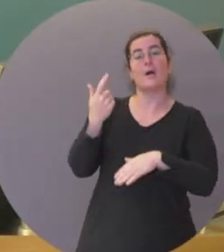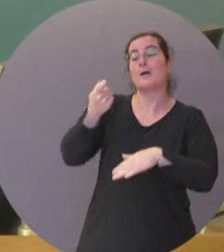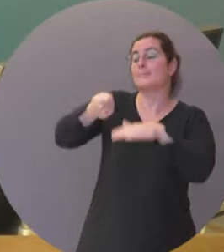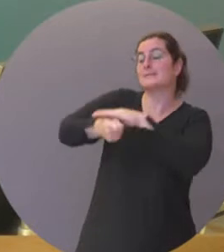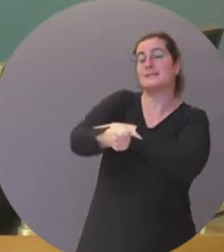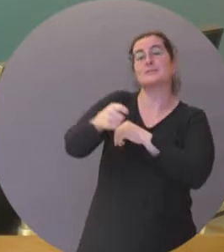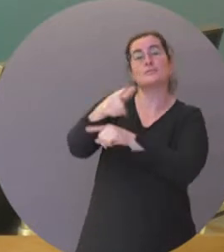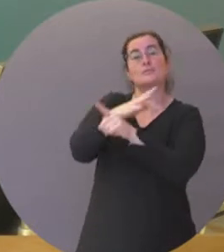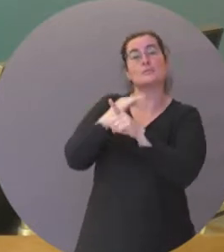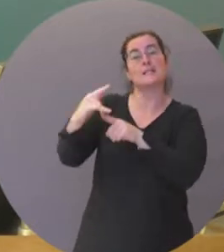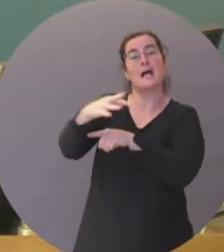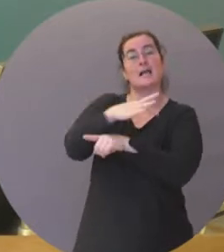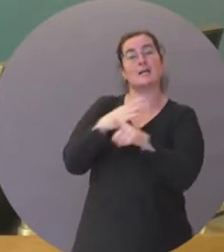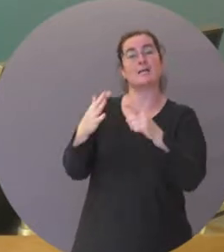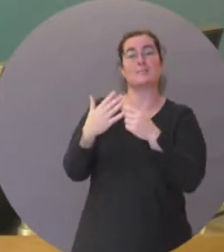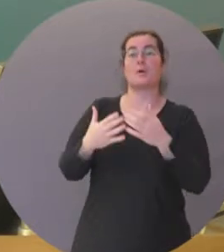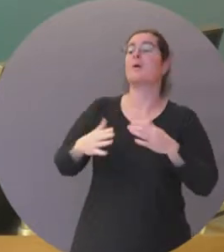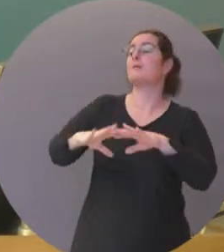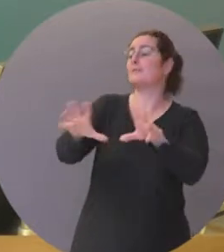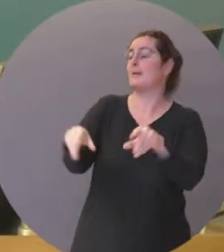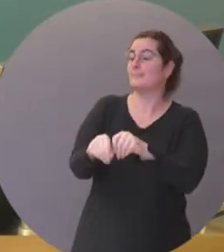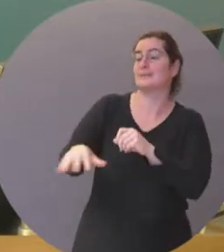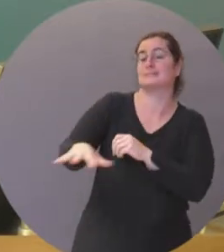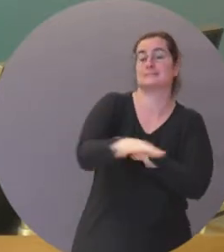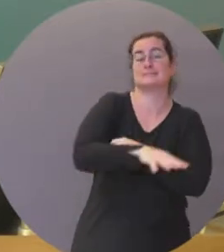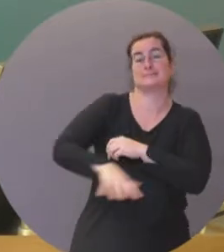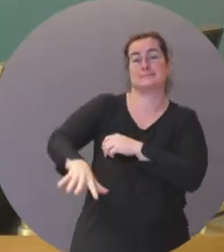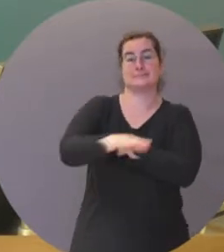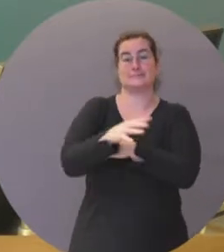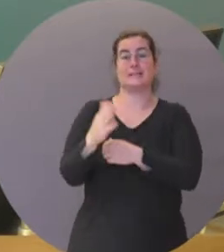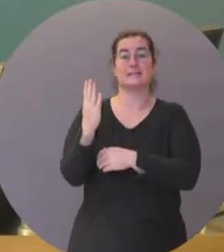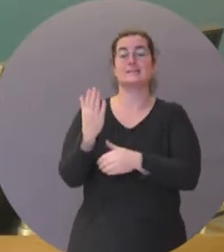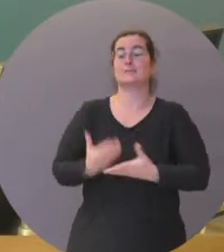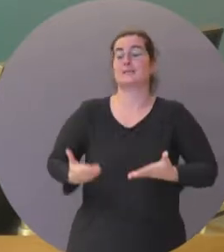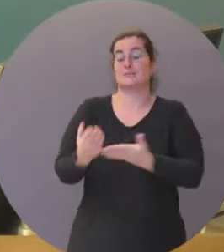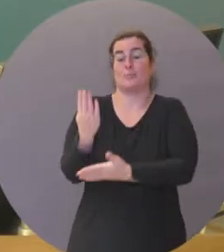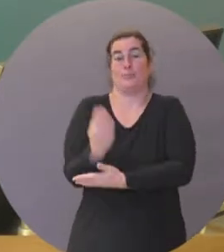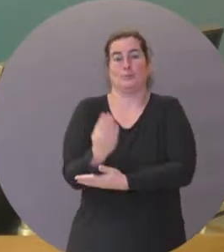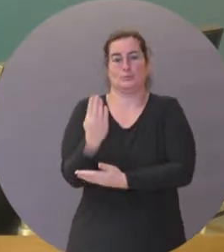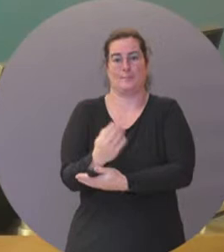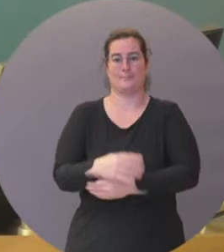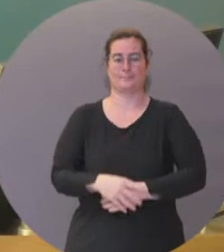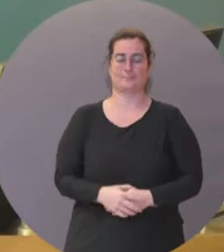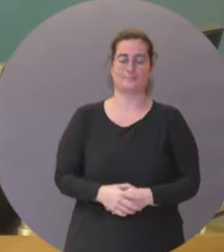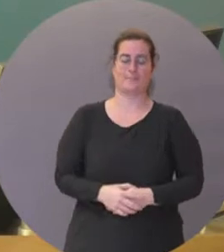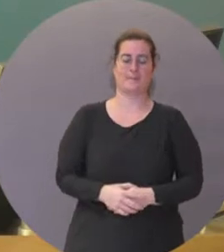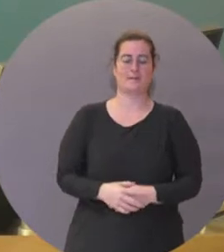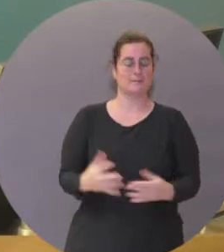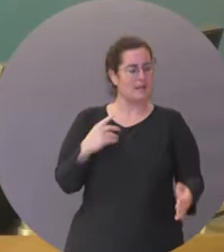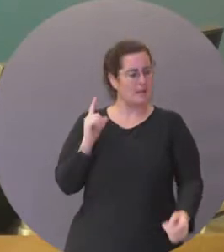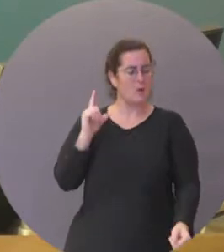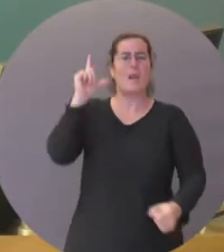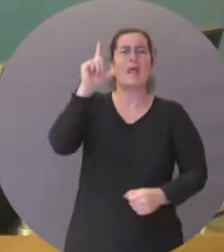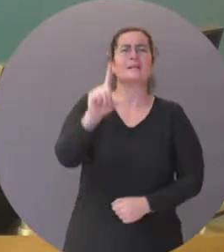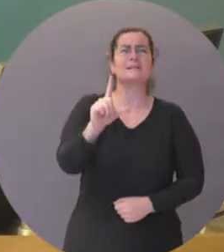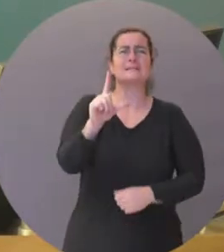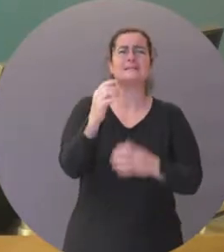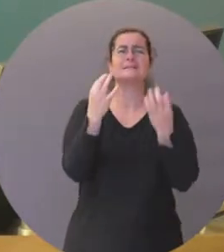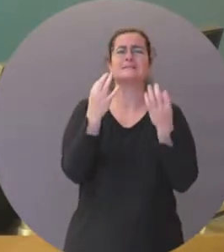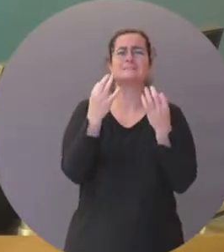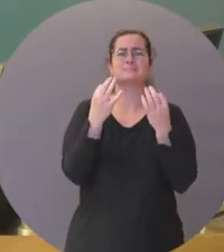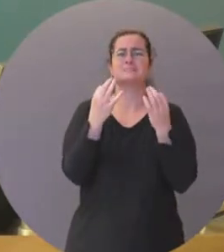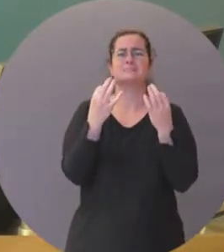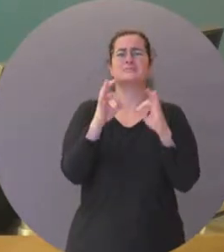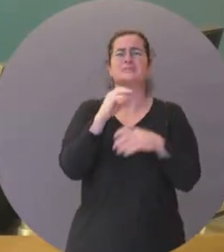les plus fragiles dès le 10 octobre matin le lundi matin sous la